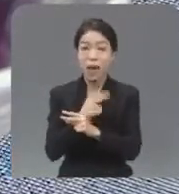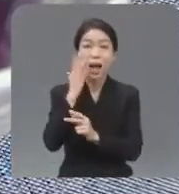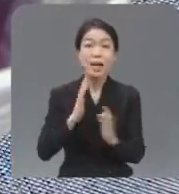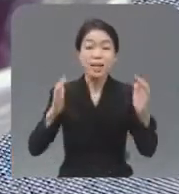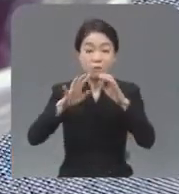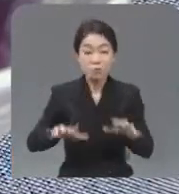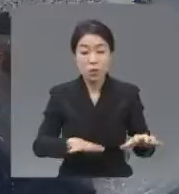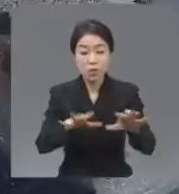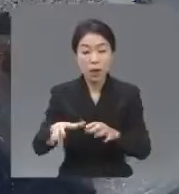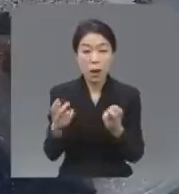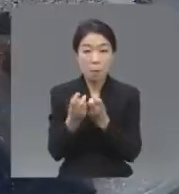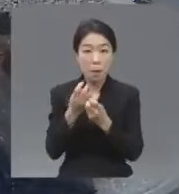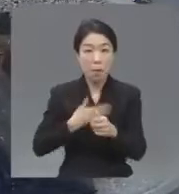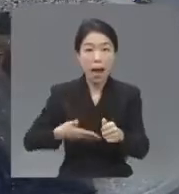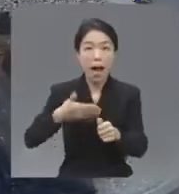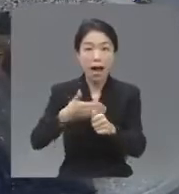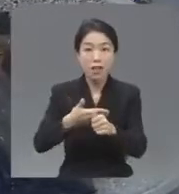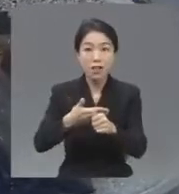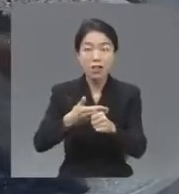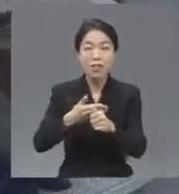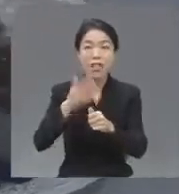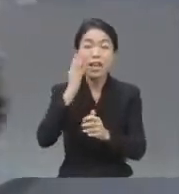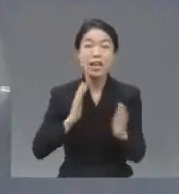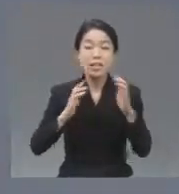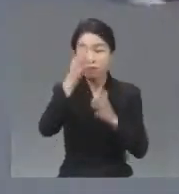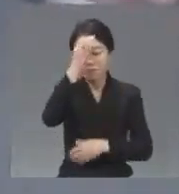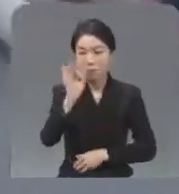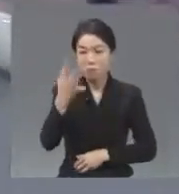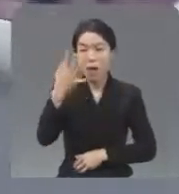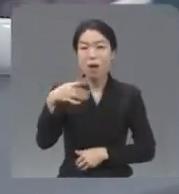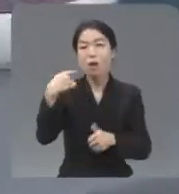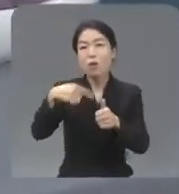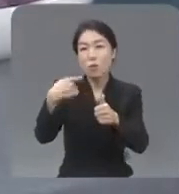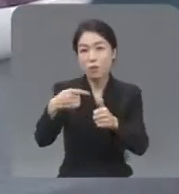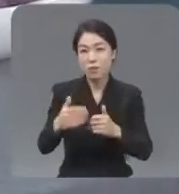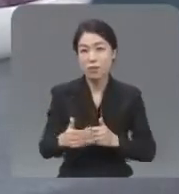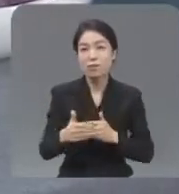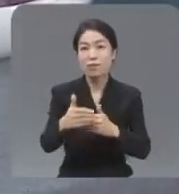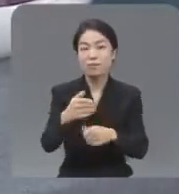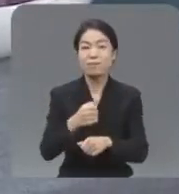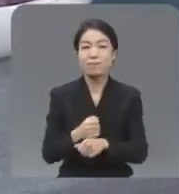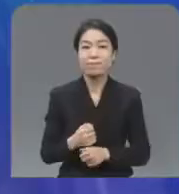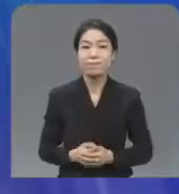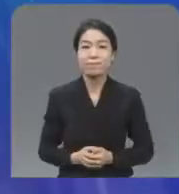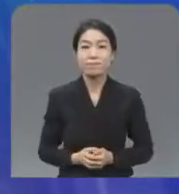담그는 방법을 알려주는 김치 명인 요리 교실도 개최됩니다.